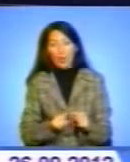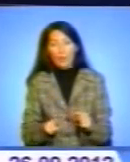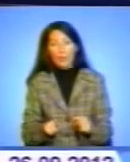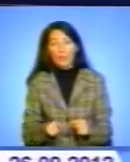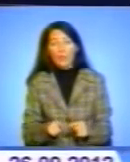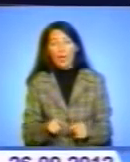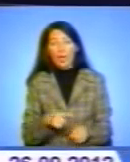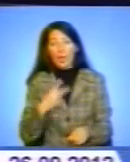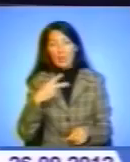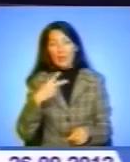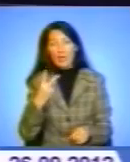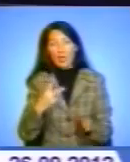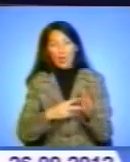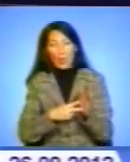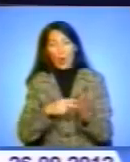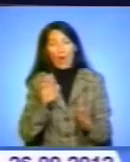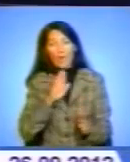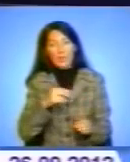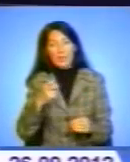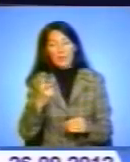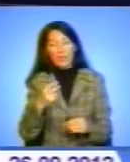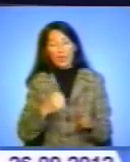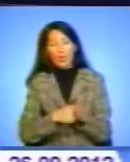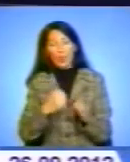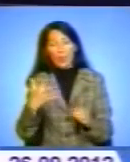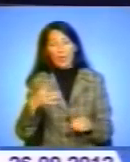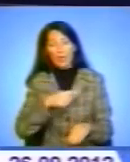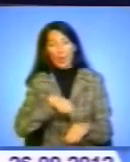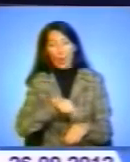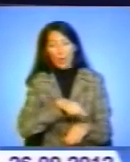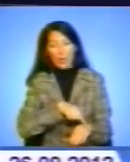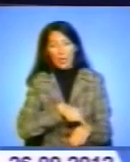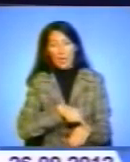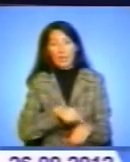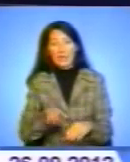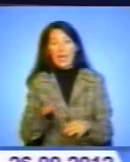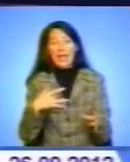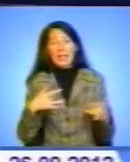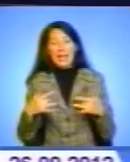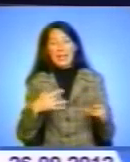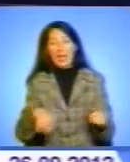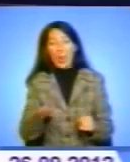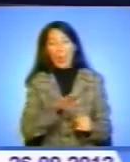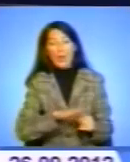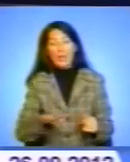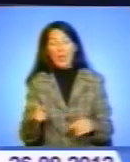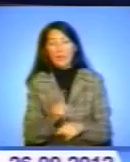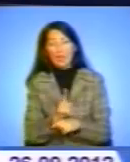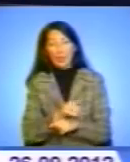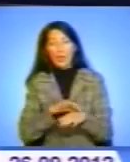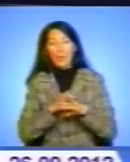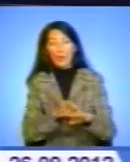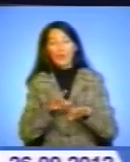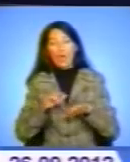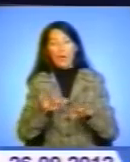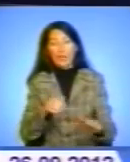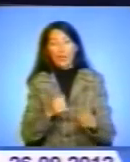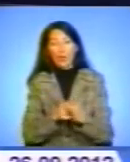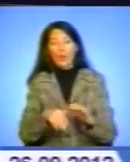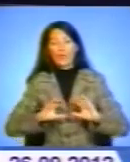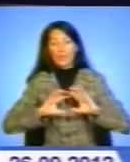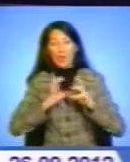Завтра, 27 вересня, з 12 до 15 години на Театральному майдані Тернополя проведуть акцію до